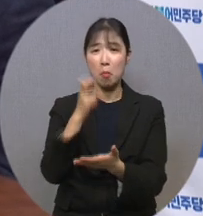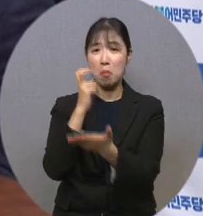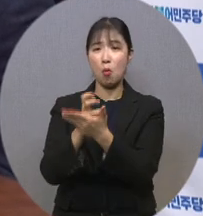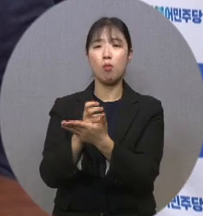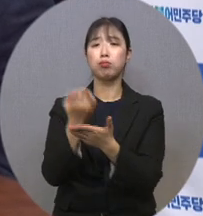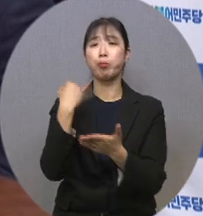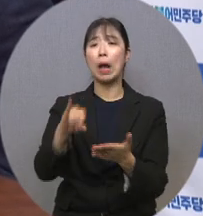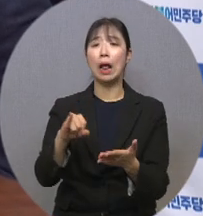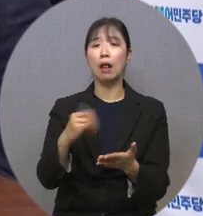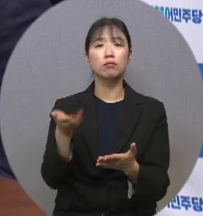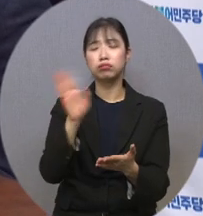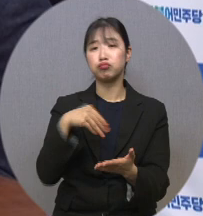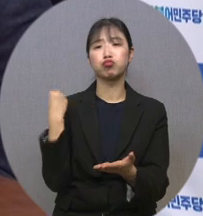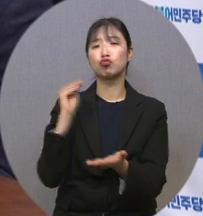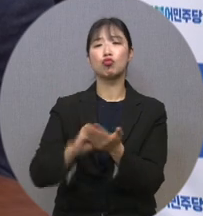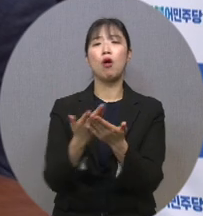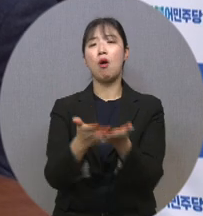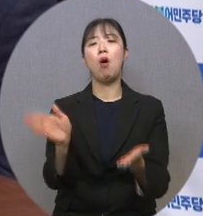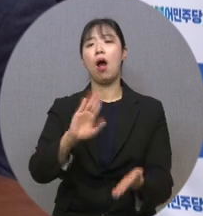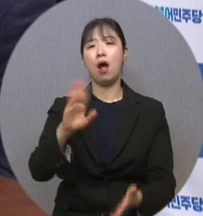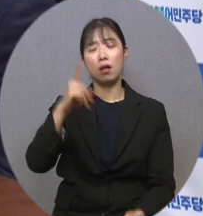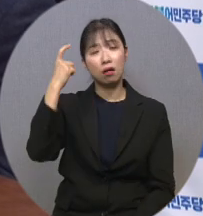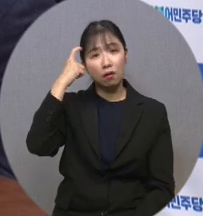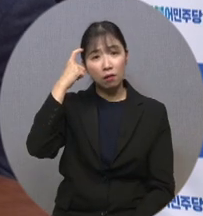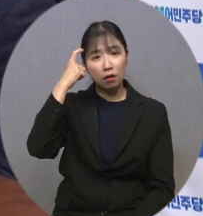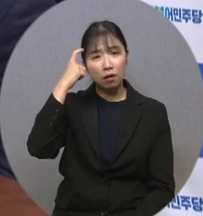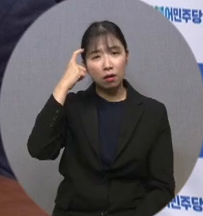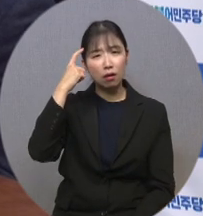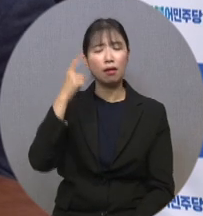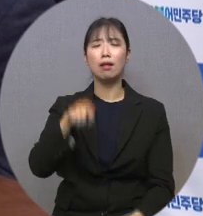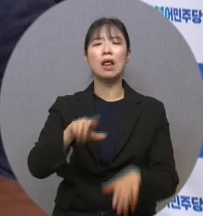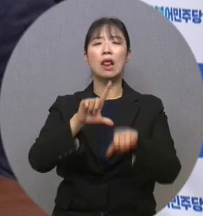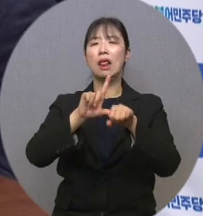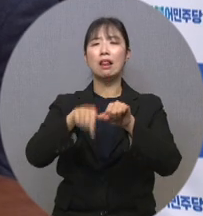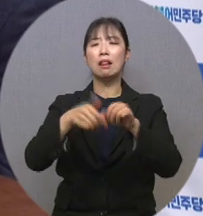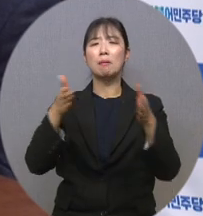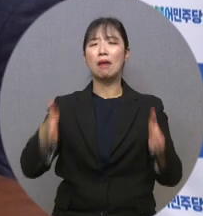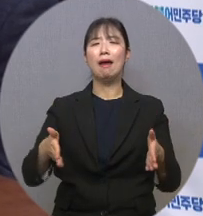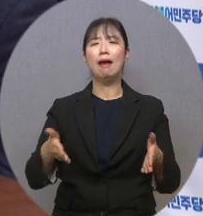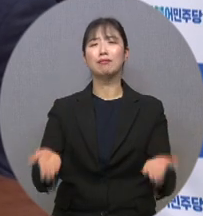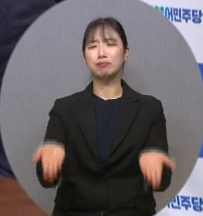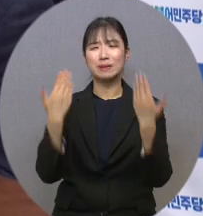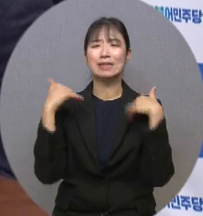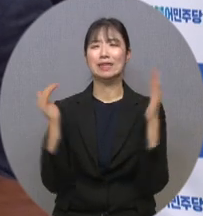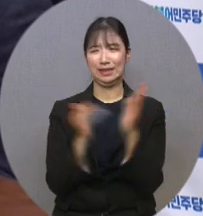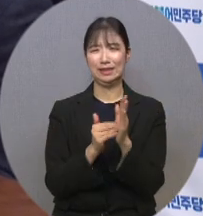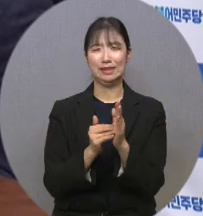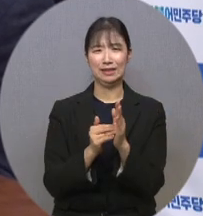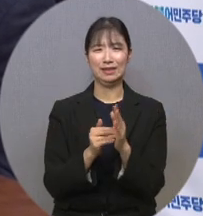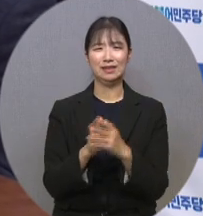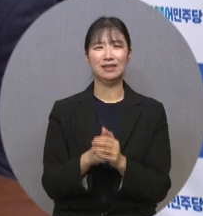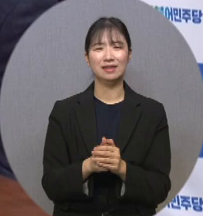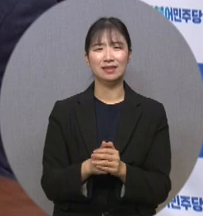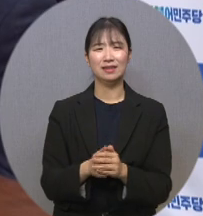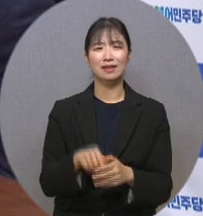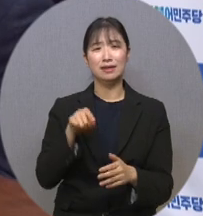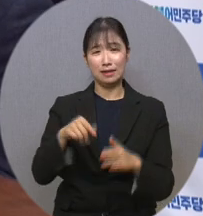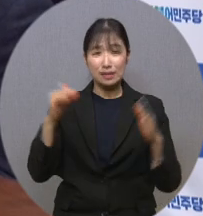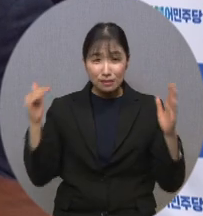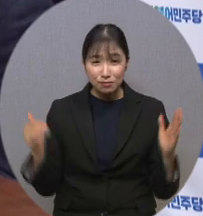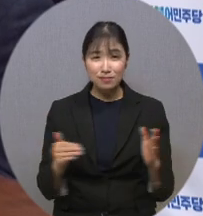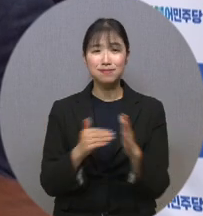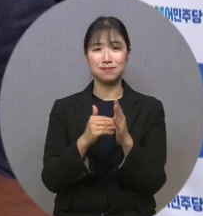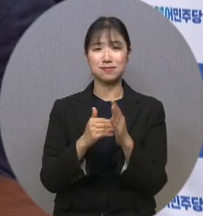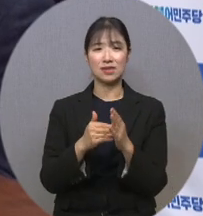받았으니까. 근데 안 돌려주는 거예요. 왜냐? 시효가 지났다고. 그걸 이제 법률적으로 제척기간이라는데